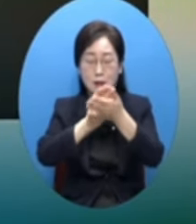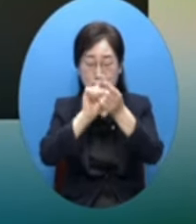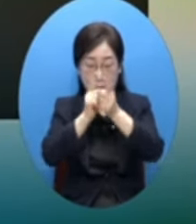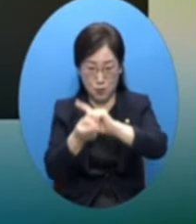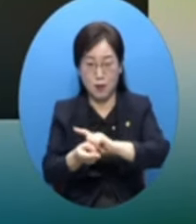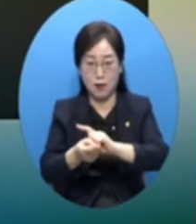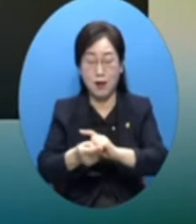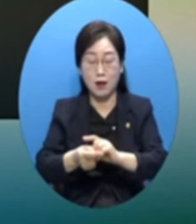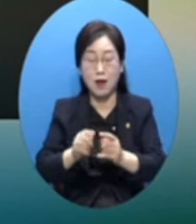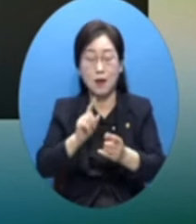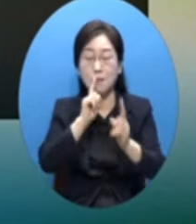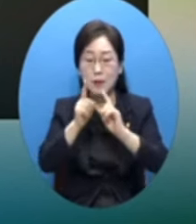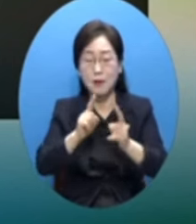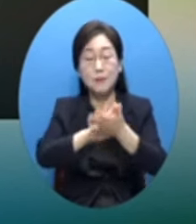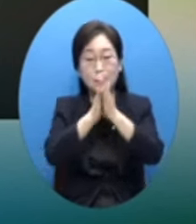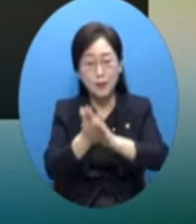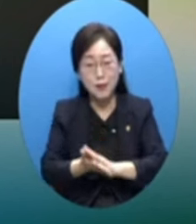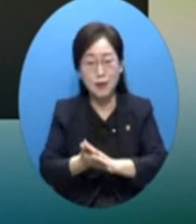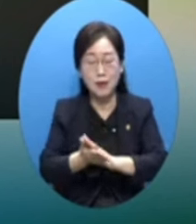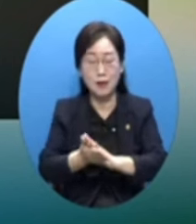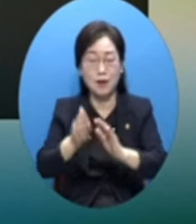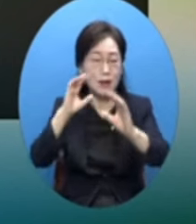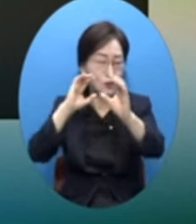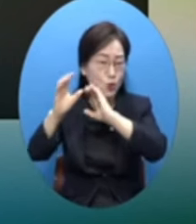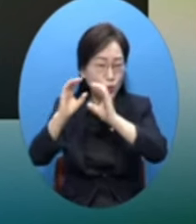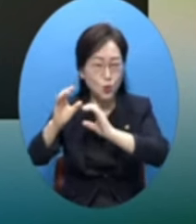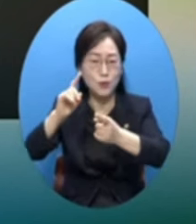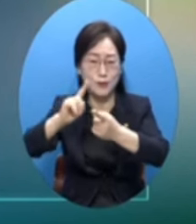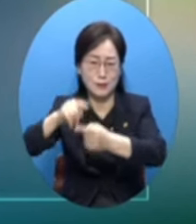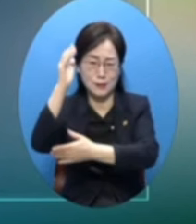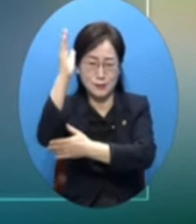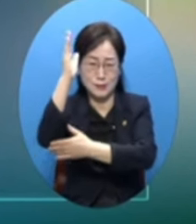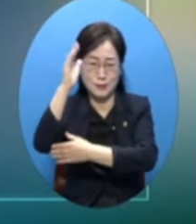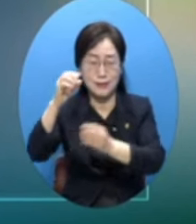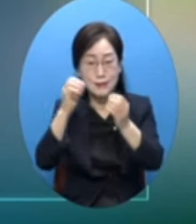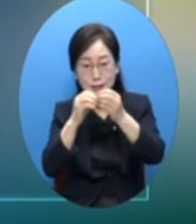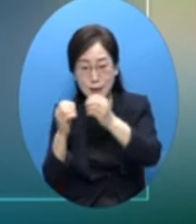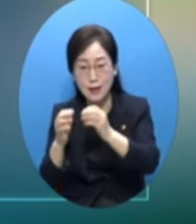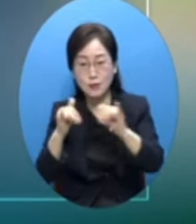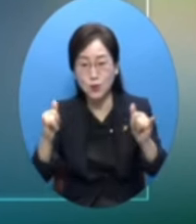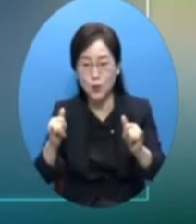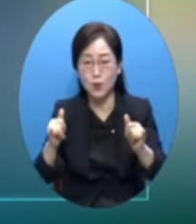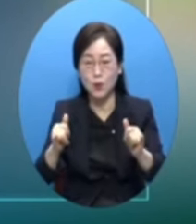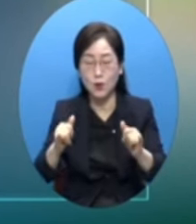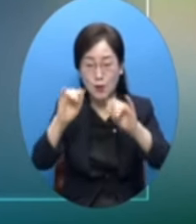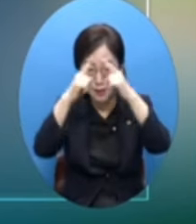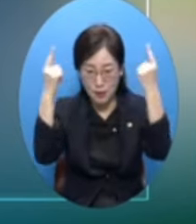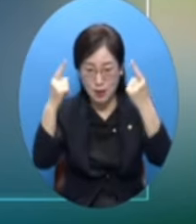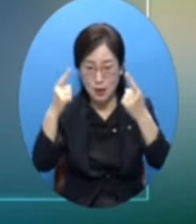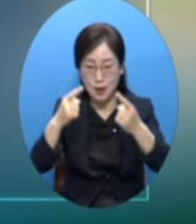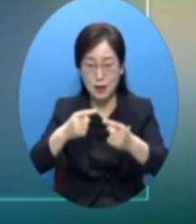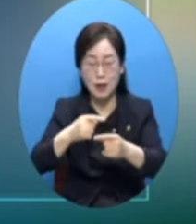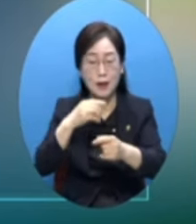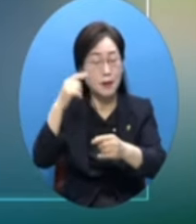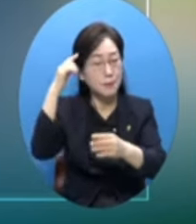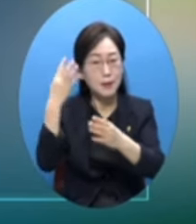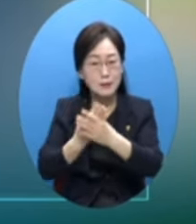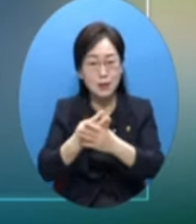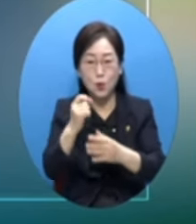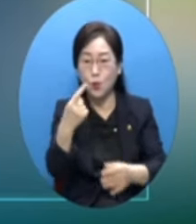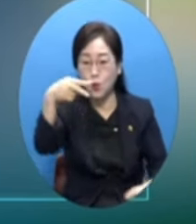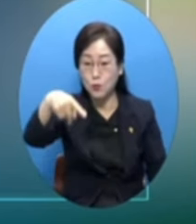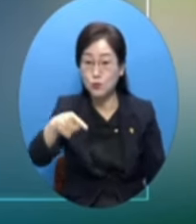소통에 대해서 강의하고 있는 작가이며 교육학 박사인 SHO 대학심리연구소장 오수양